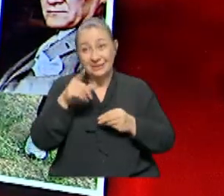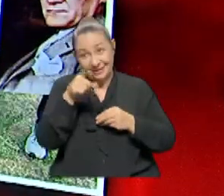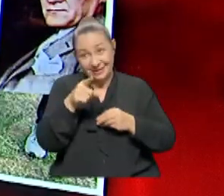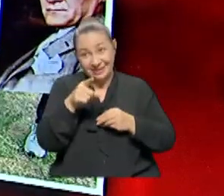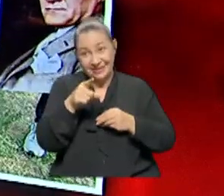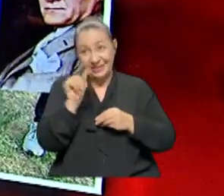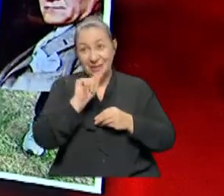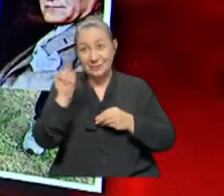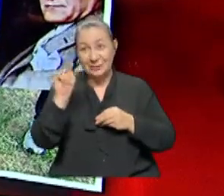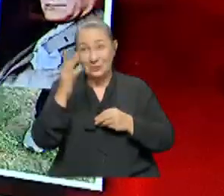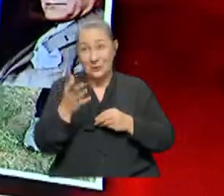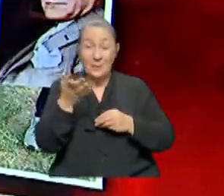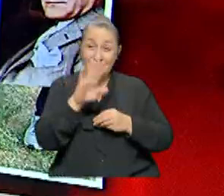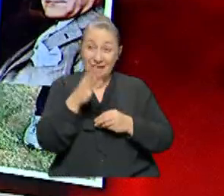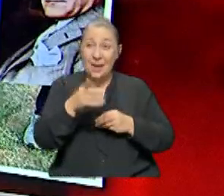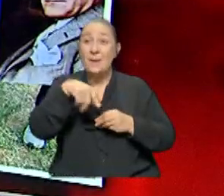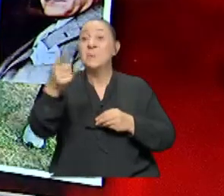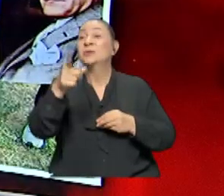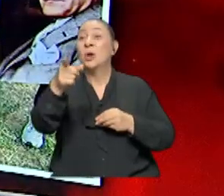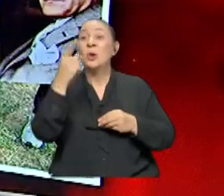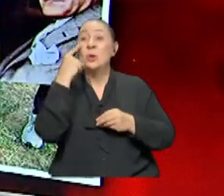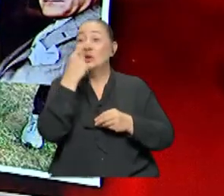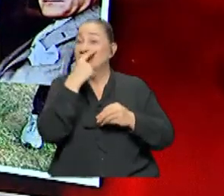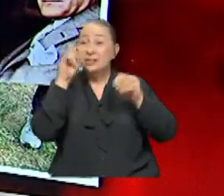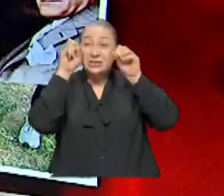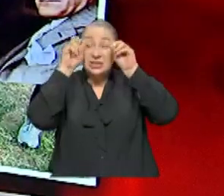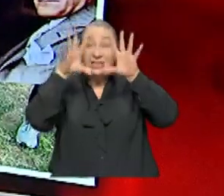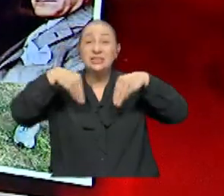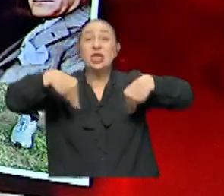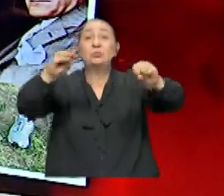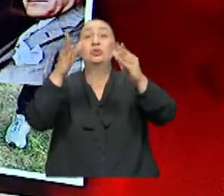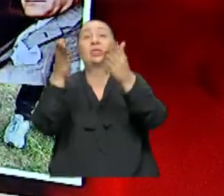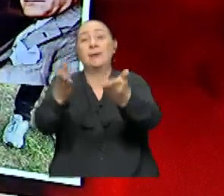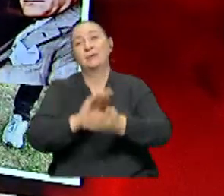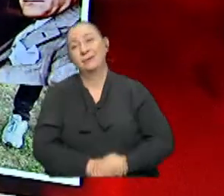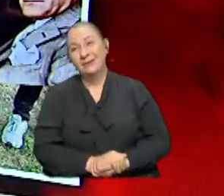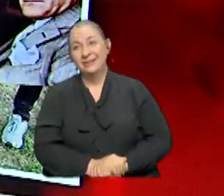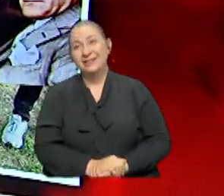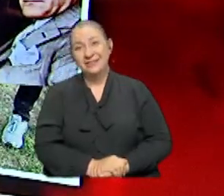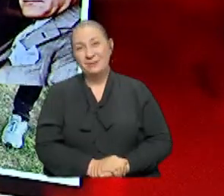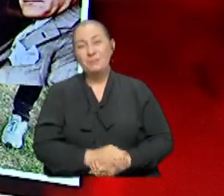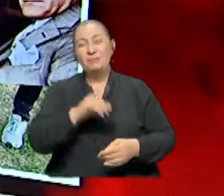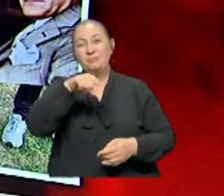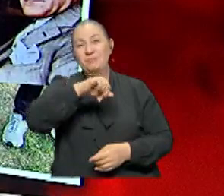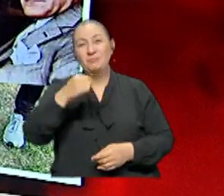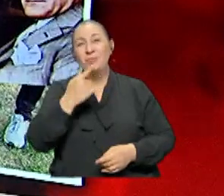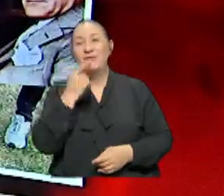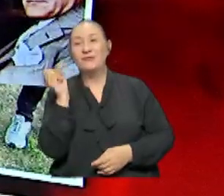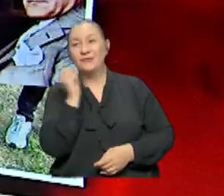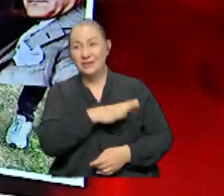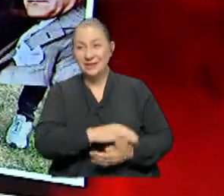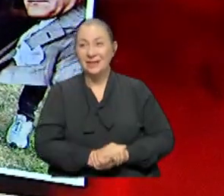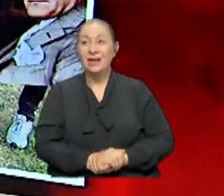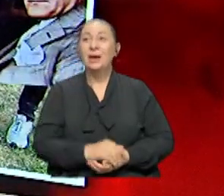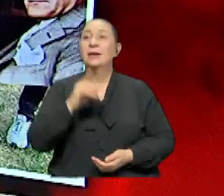istersin yazıyordu bir diğerinde. Ve başkası gözlerimizdeki ışıltıyı da satmışlar diye Maliye Bakanı'na bir